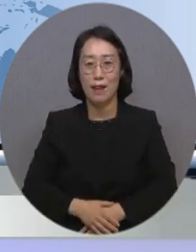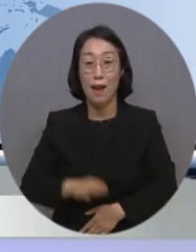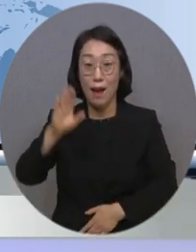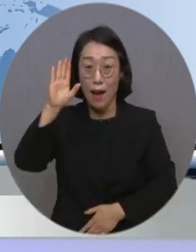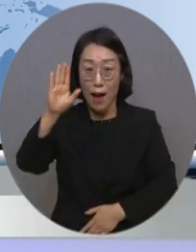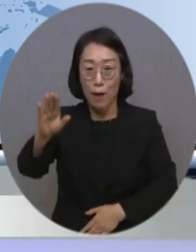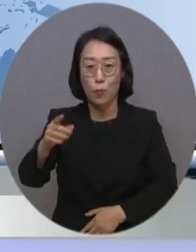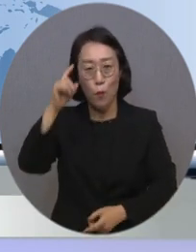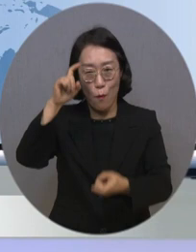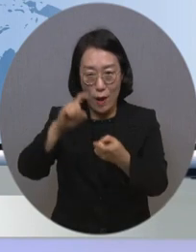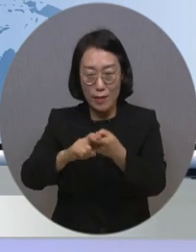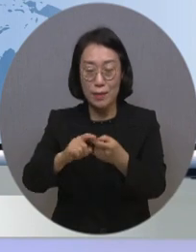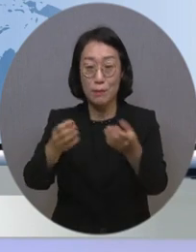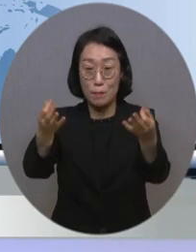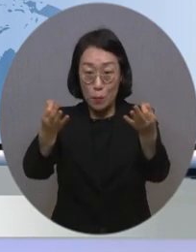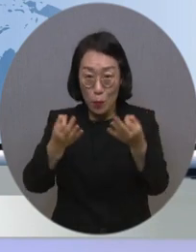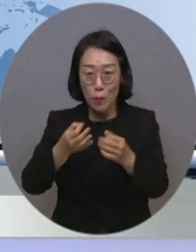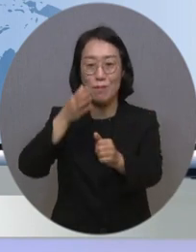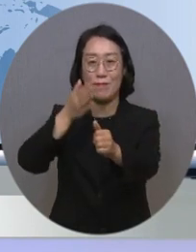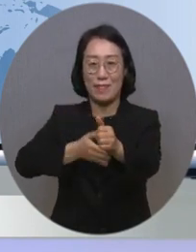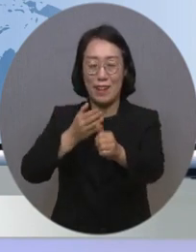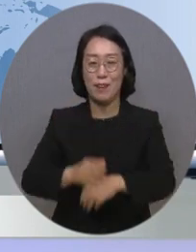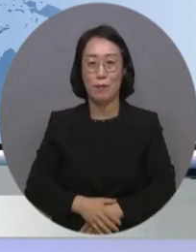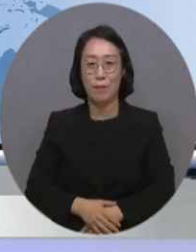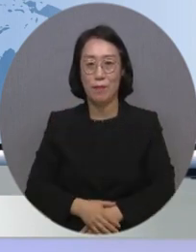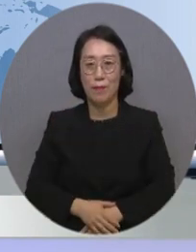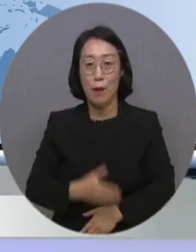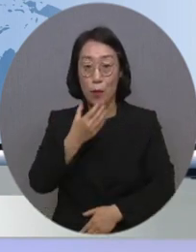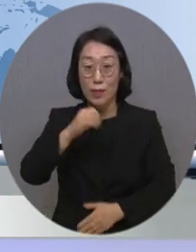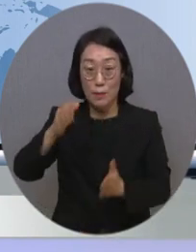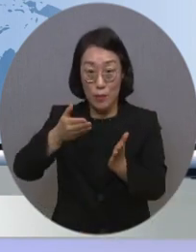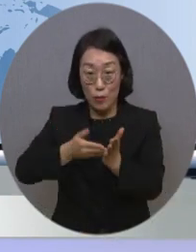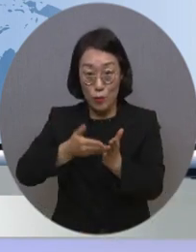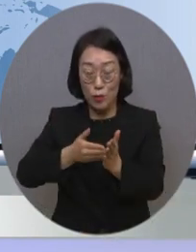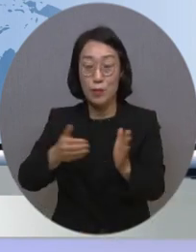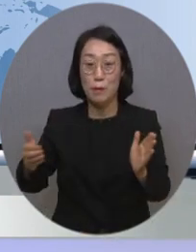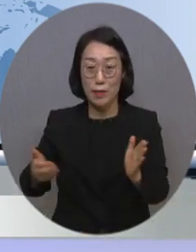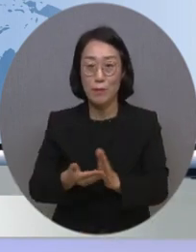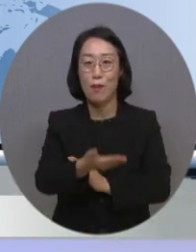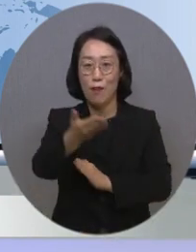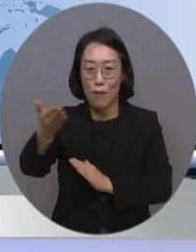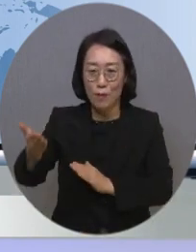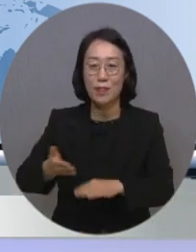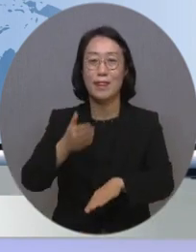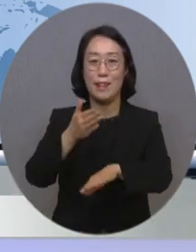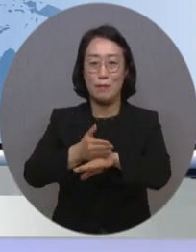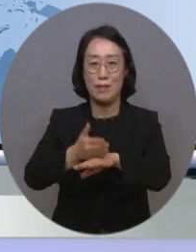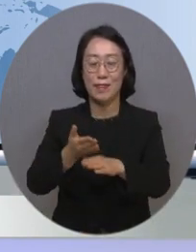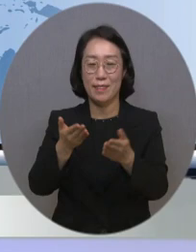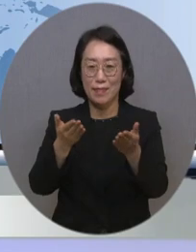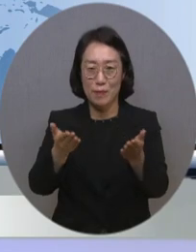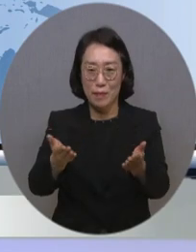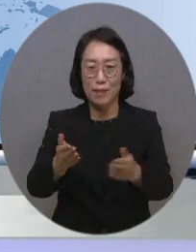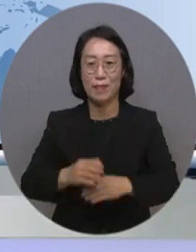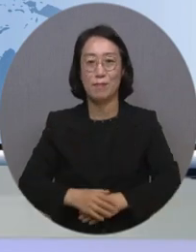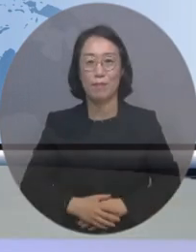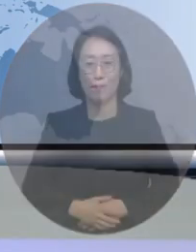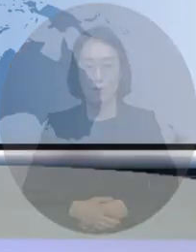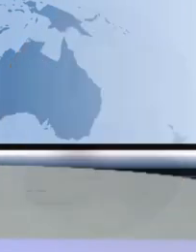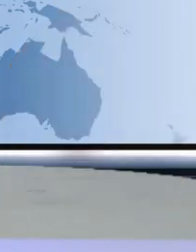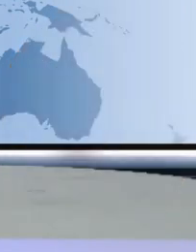앞으로도 많은 관심과 시청 부탁드립니다. 이상 복지TV 뉴스를 마칩니다. 시청해주신 여러분 고맙습니다.